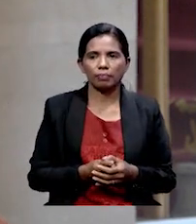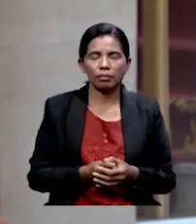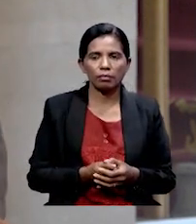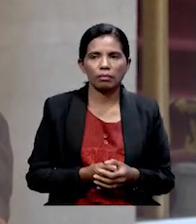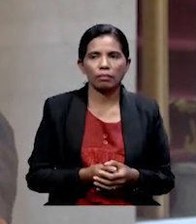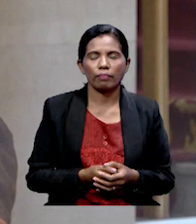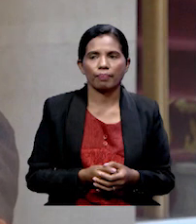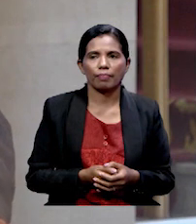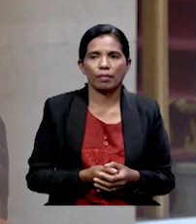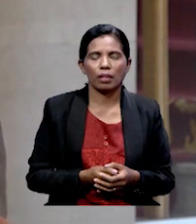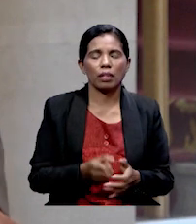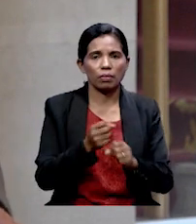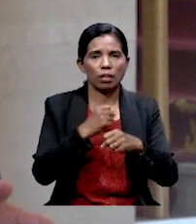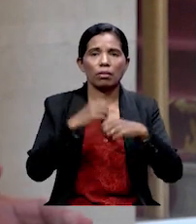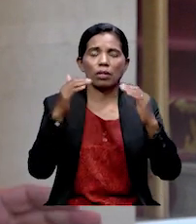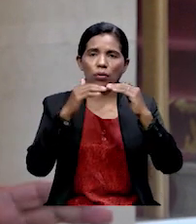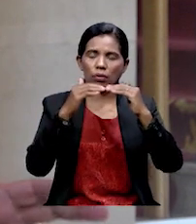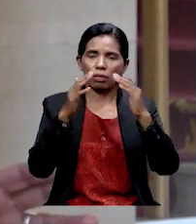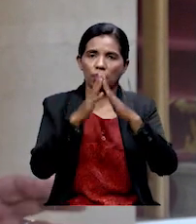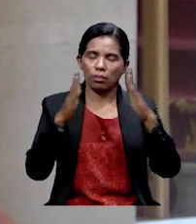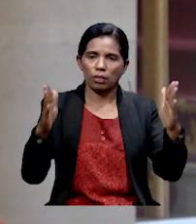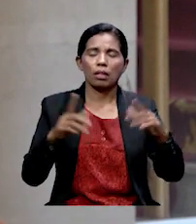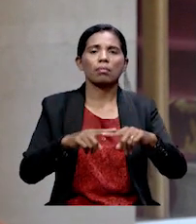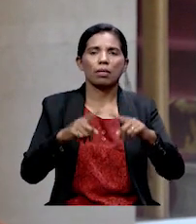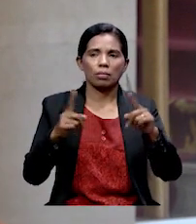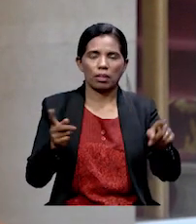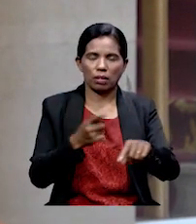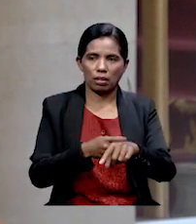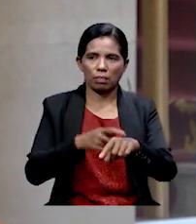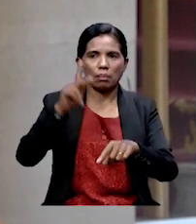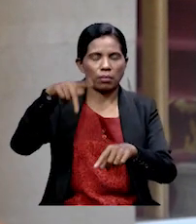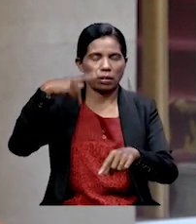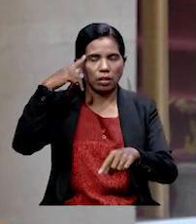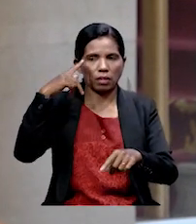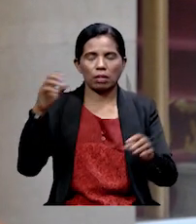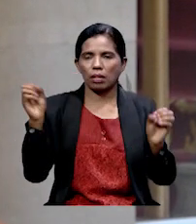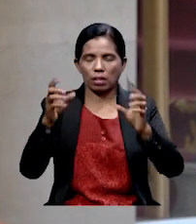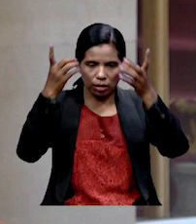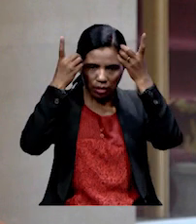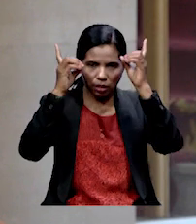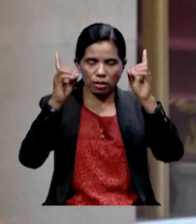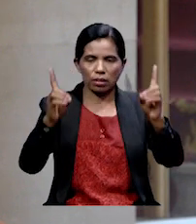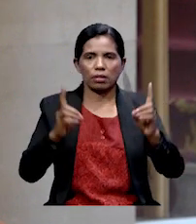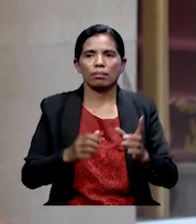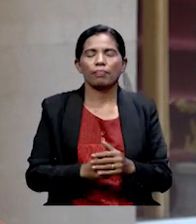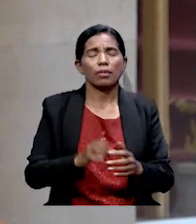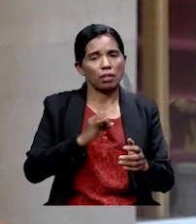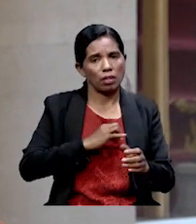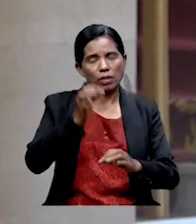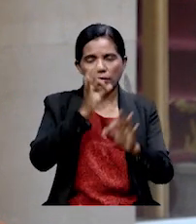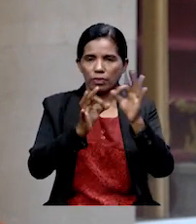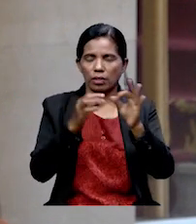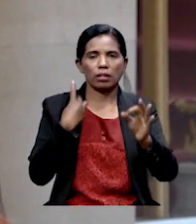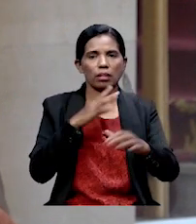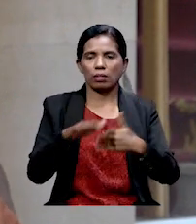Atu halo dialog. Mai be situasi politik magla la permiti. Ya hau fiar kat kita hutu